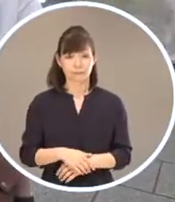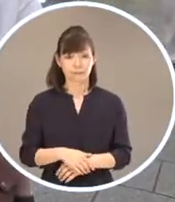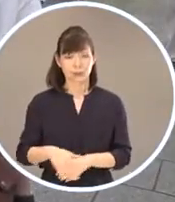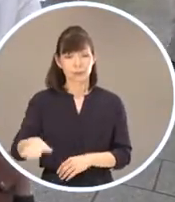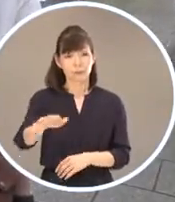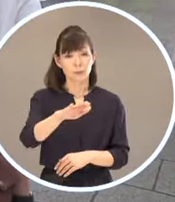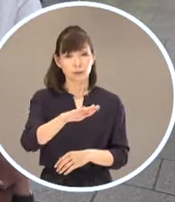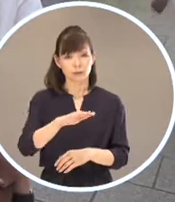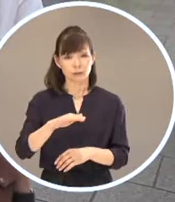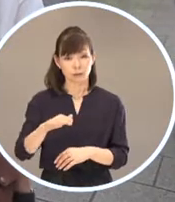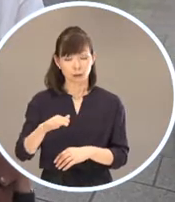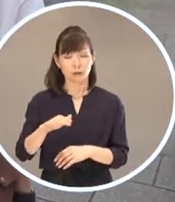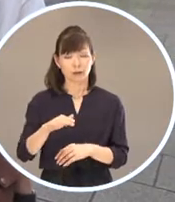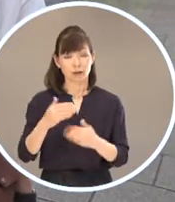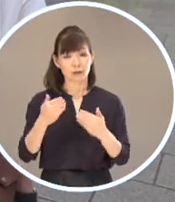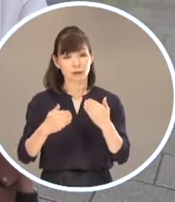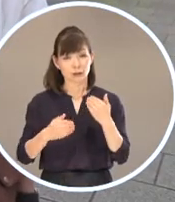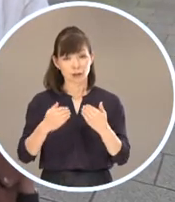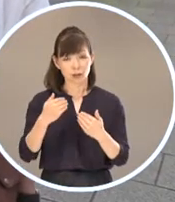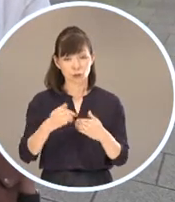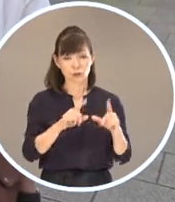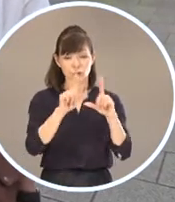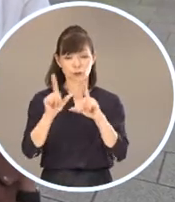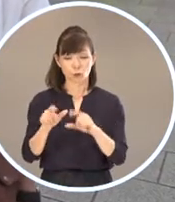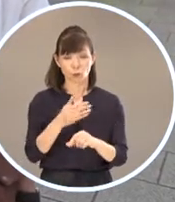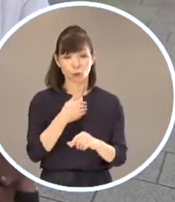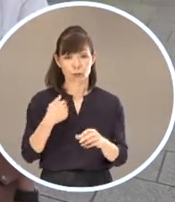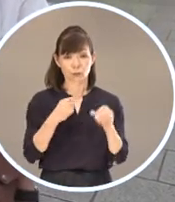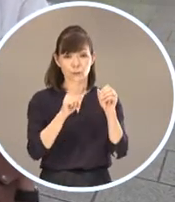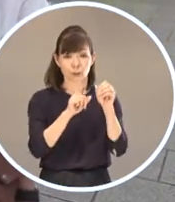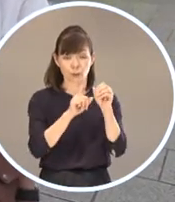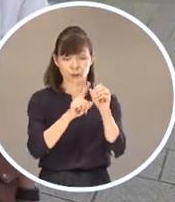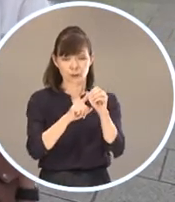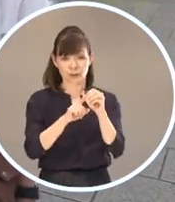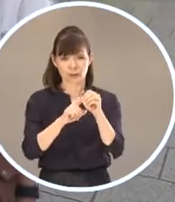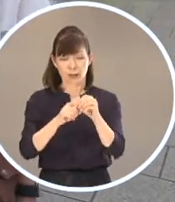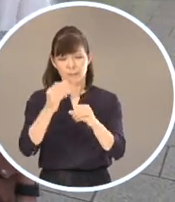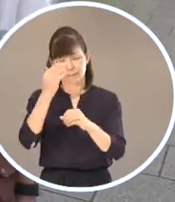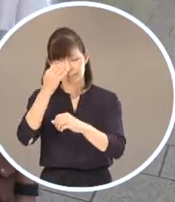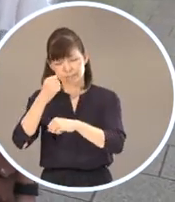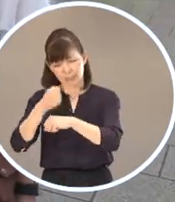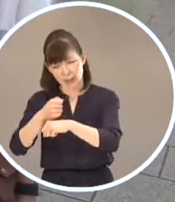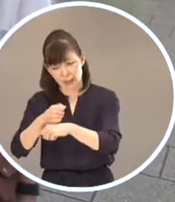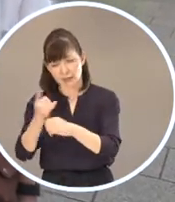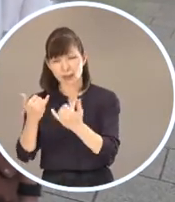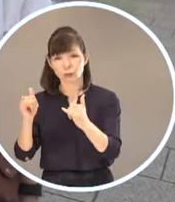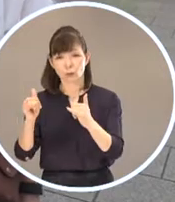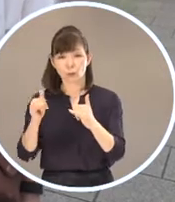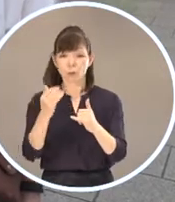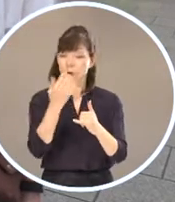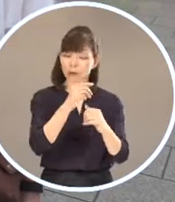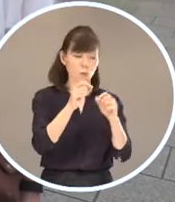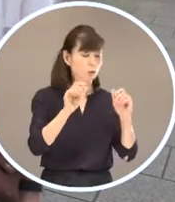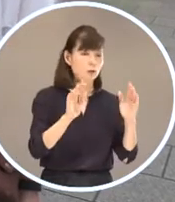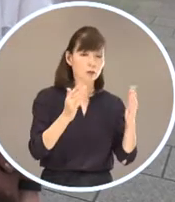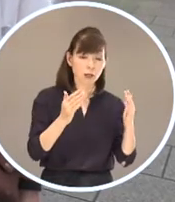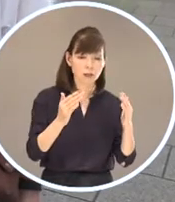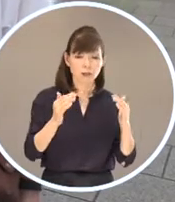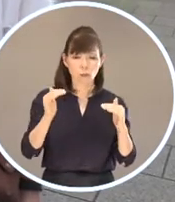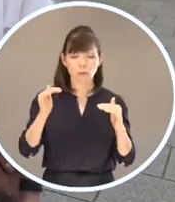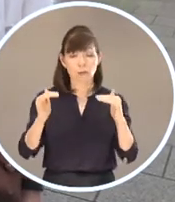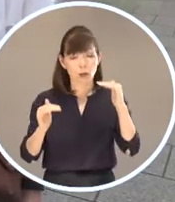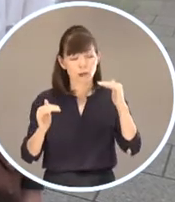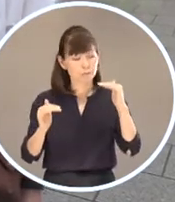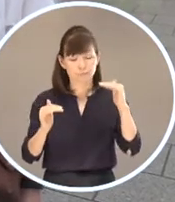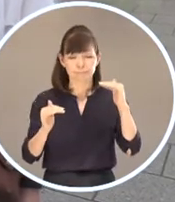みんなが楽しく過ごせるように、大変な人とそうでもない人を、格差というかそういうのがない